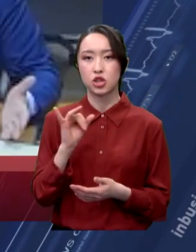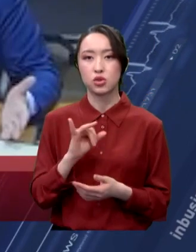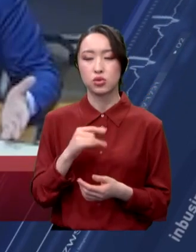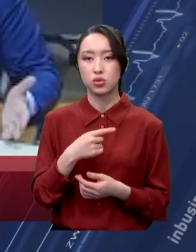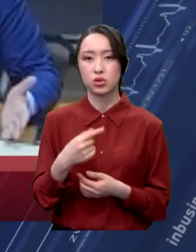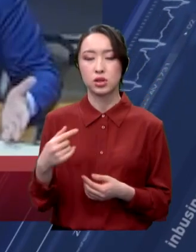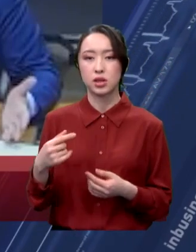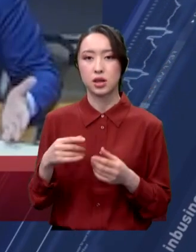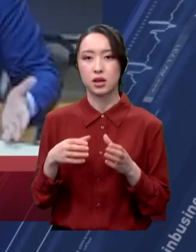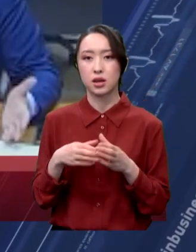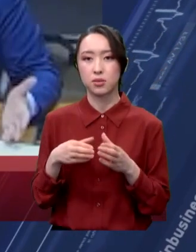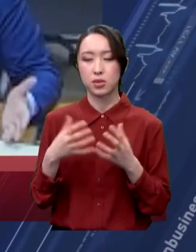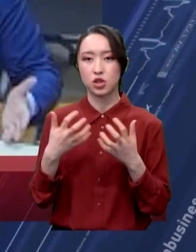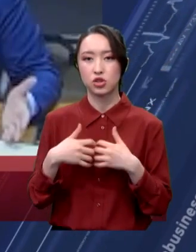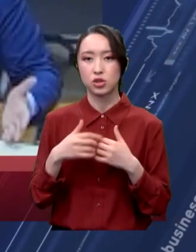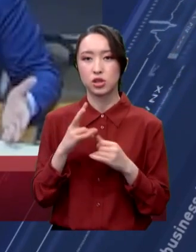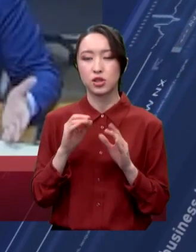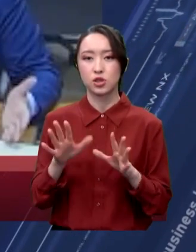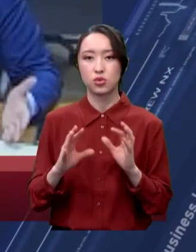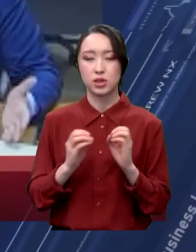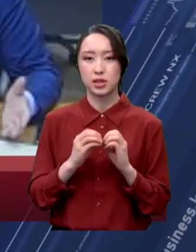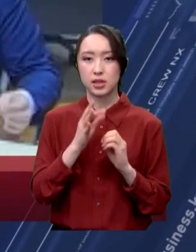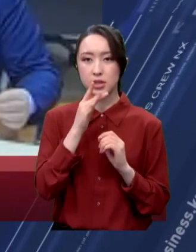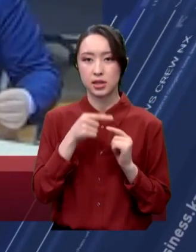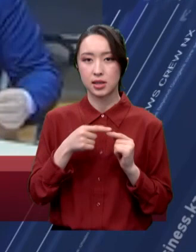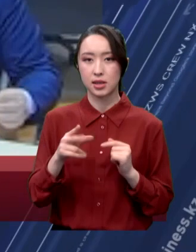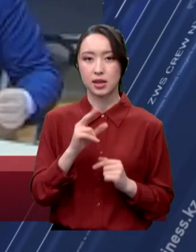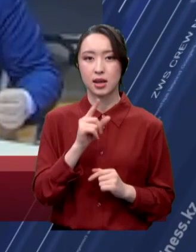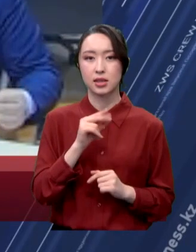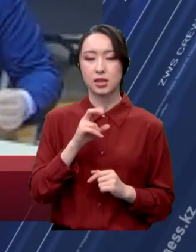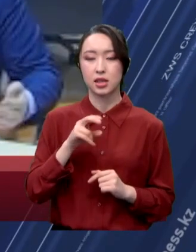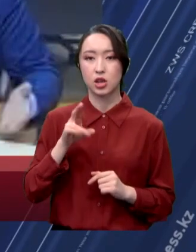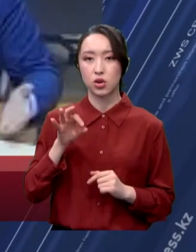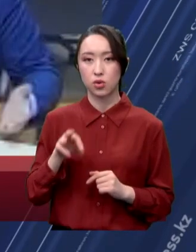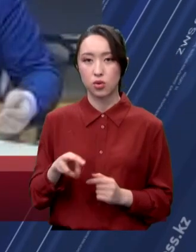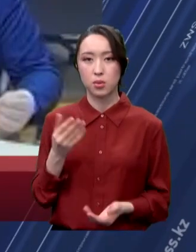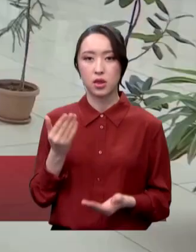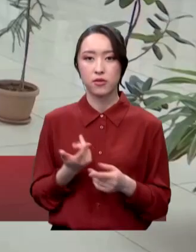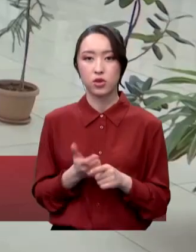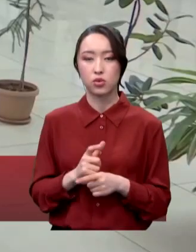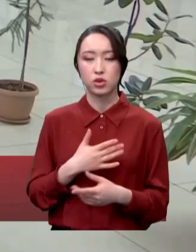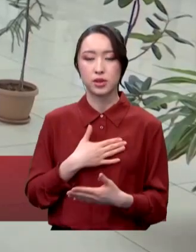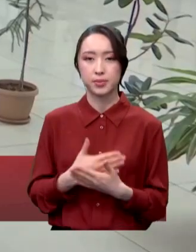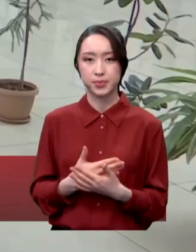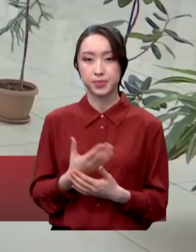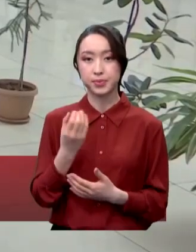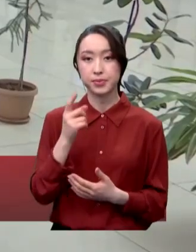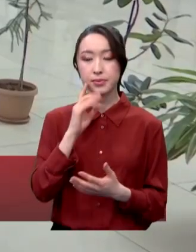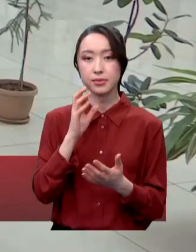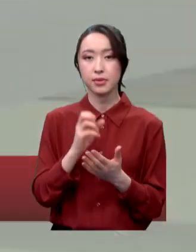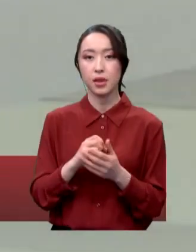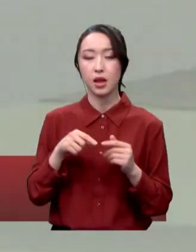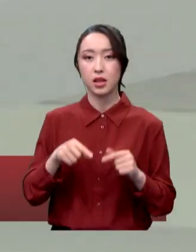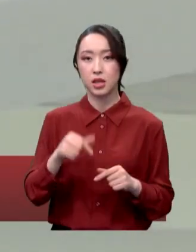компаний исчисляется там не только десятилетиями самого Казахтелекома, да, там, поэтому они, наверное, там очень активны. Стоит отметить и то, что с